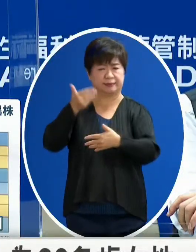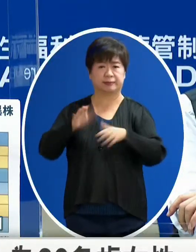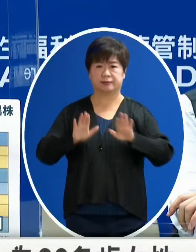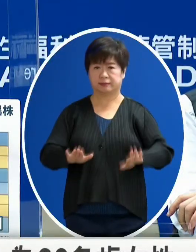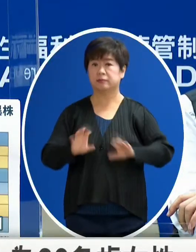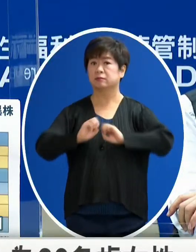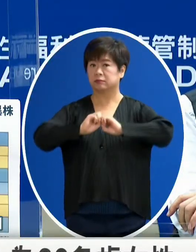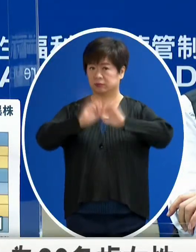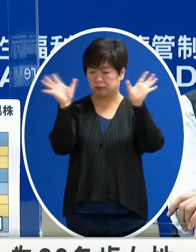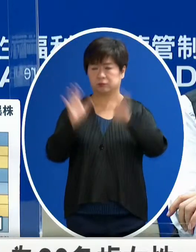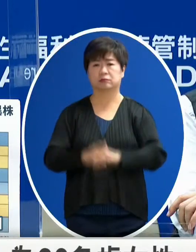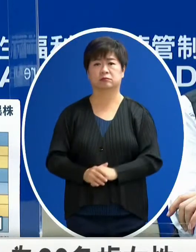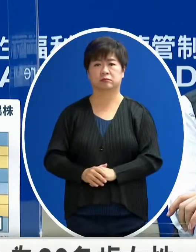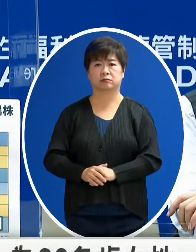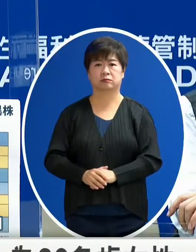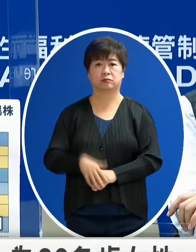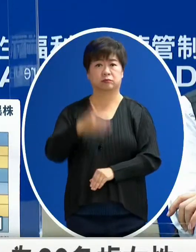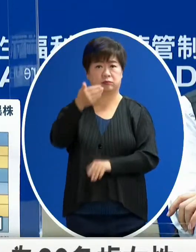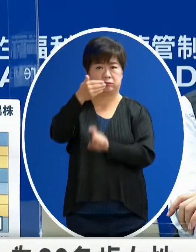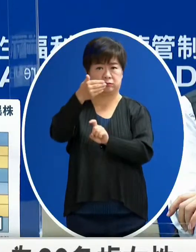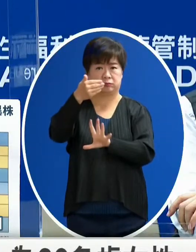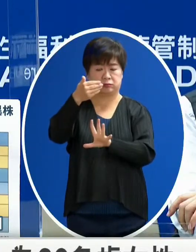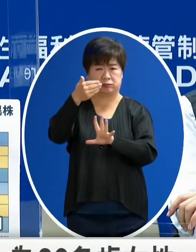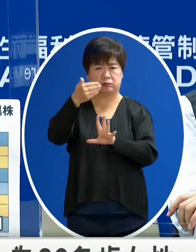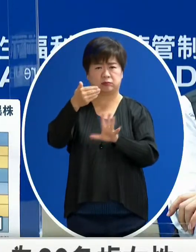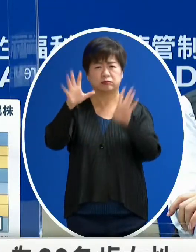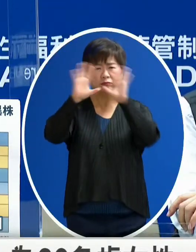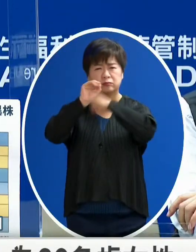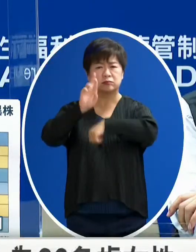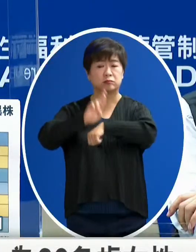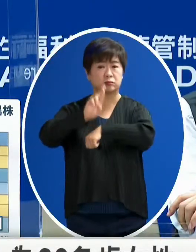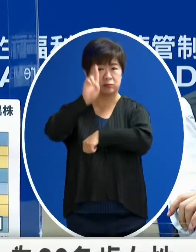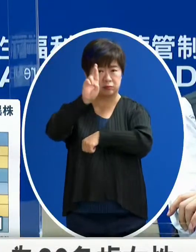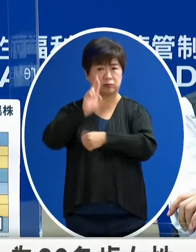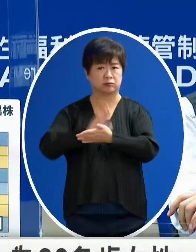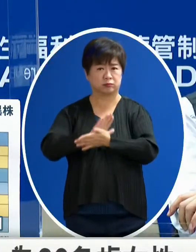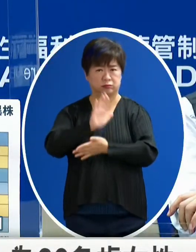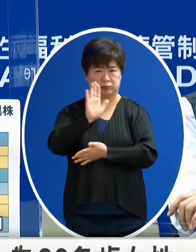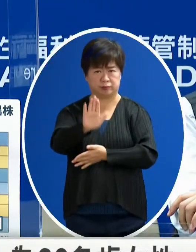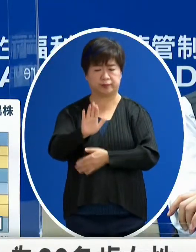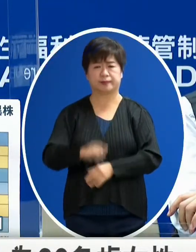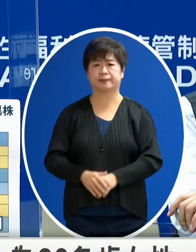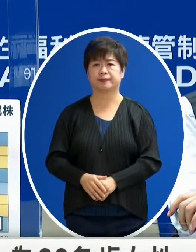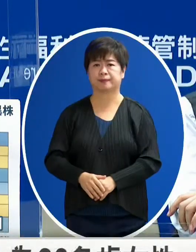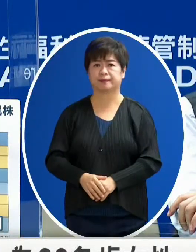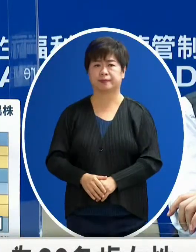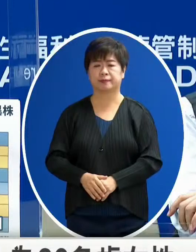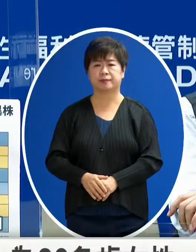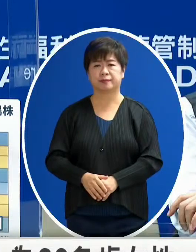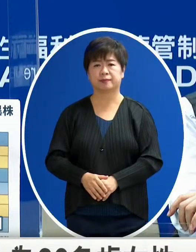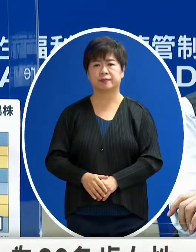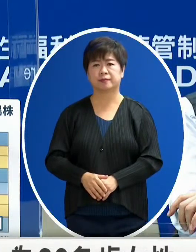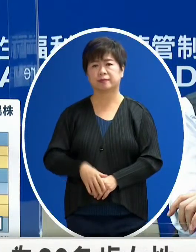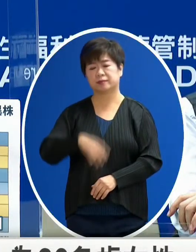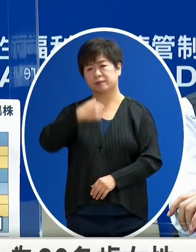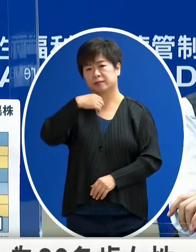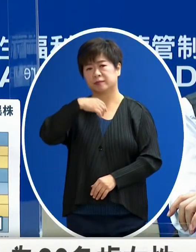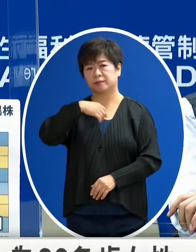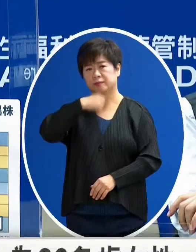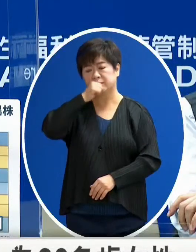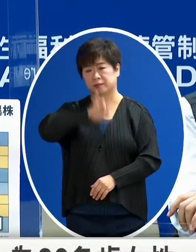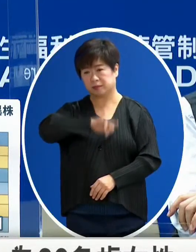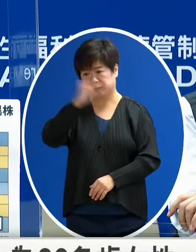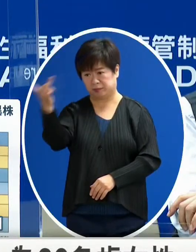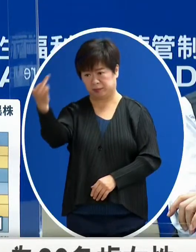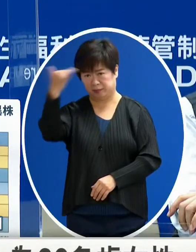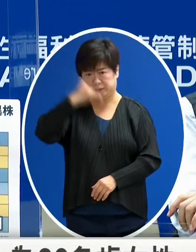布，啊，从9月15号零时起，哈，9月15号零时起。那国际航空机组人